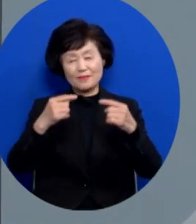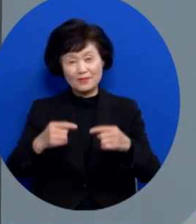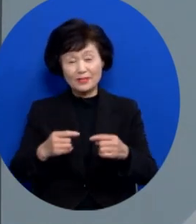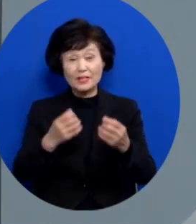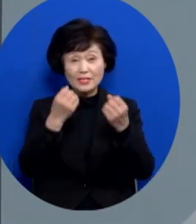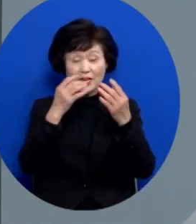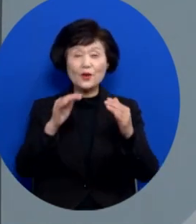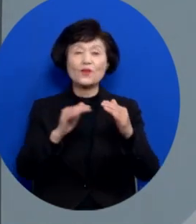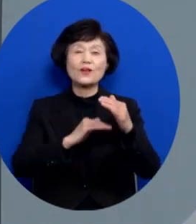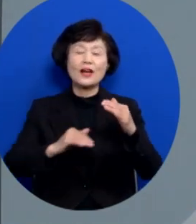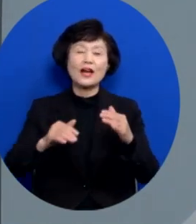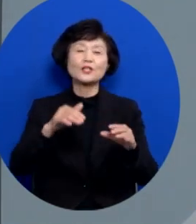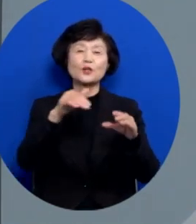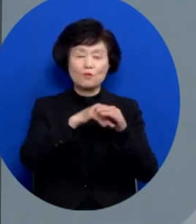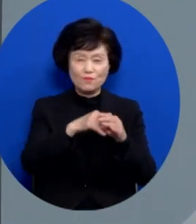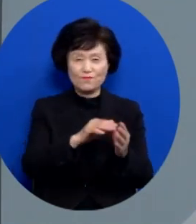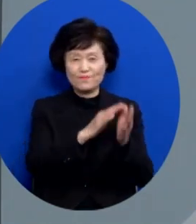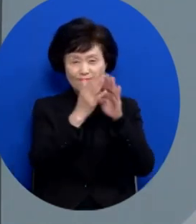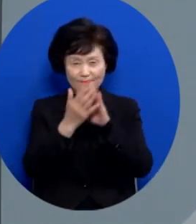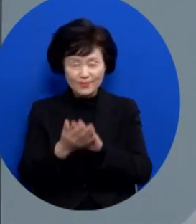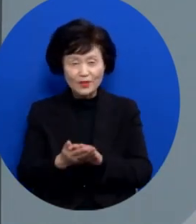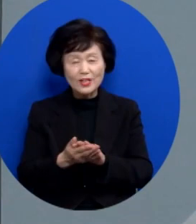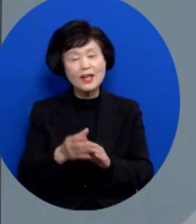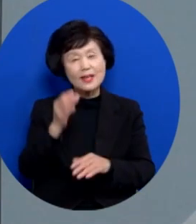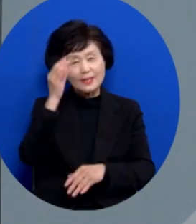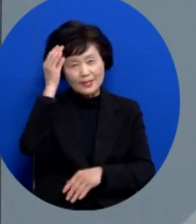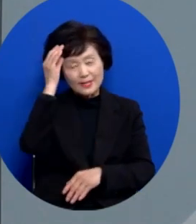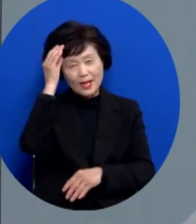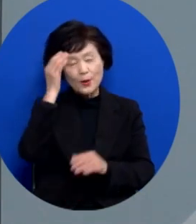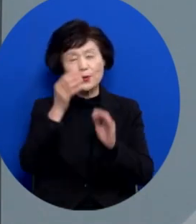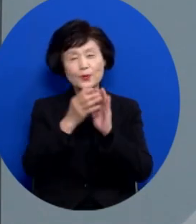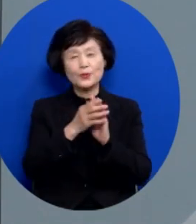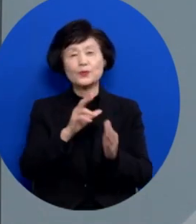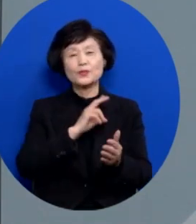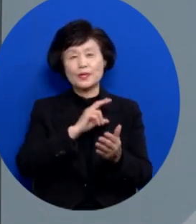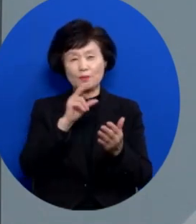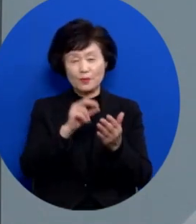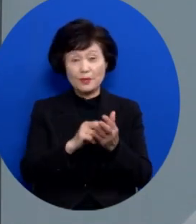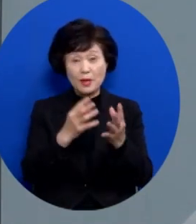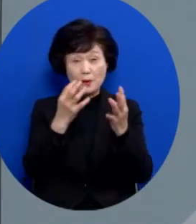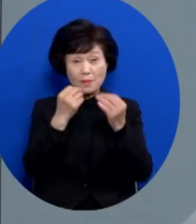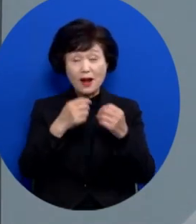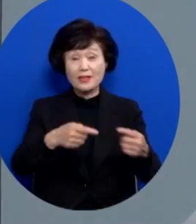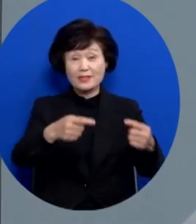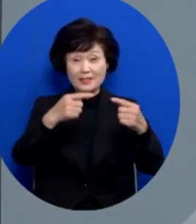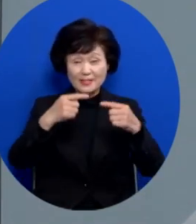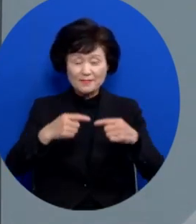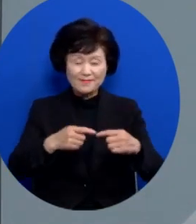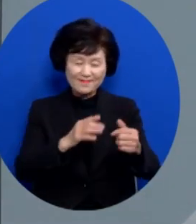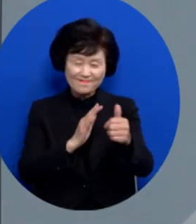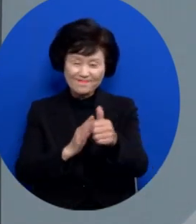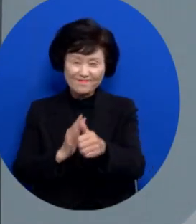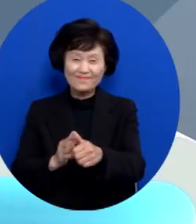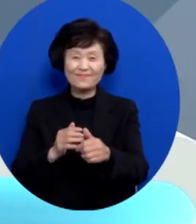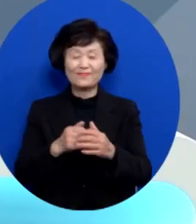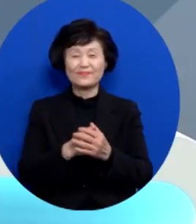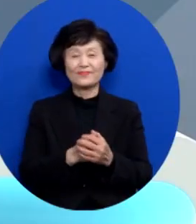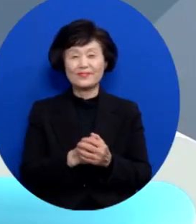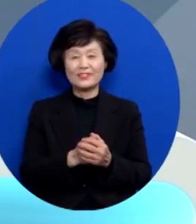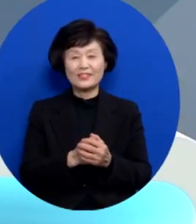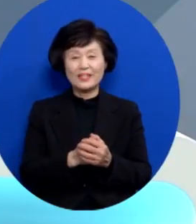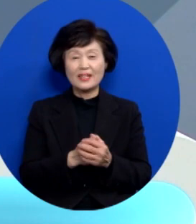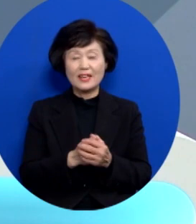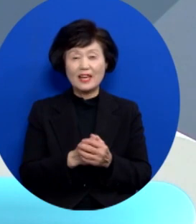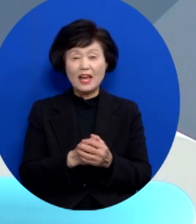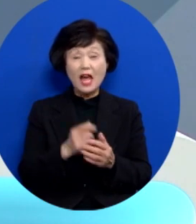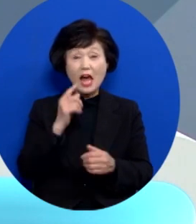가정의 문화를 만들어 가보았으면 하는게 저희들의 기대요 기도 제목입니다 여러분 많이 참석해 주시기를 간절히 소망합니다네이